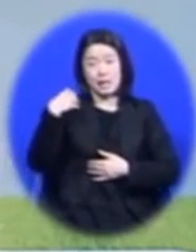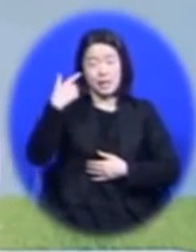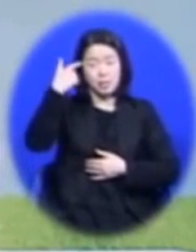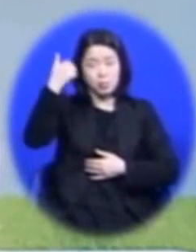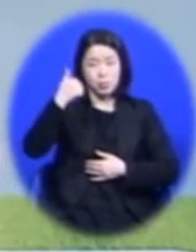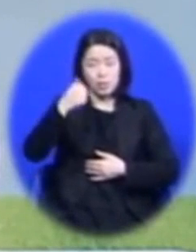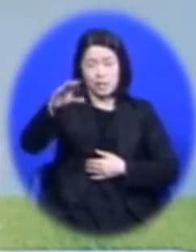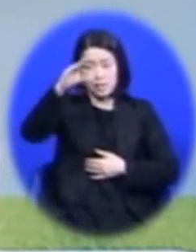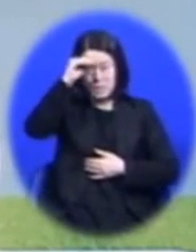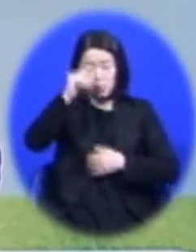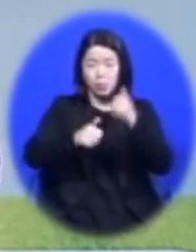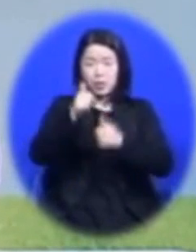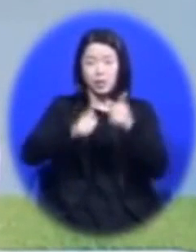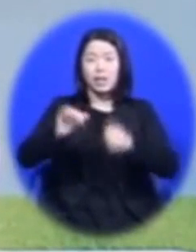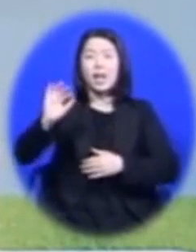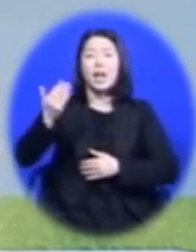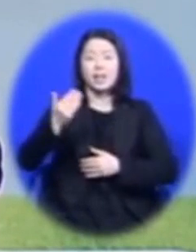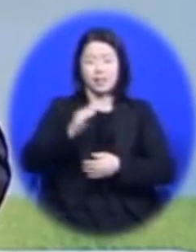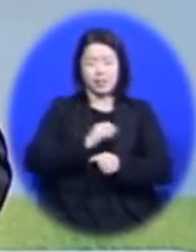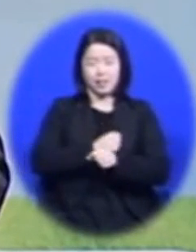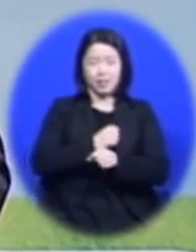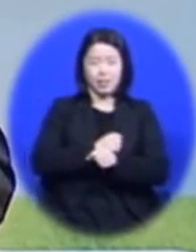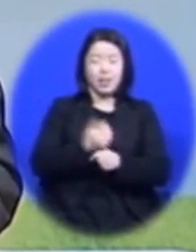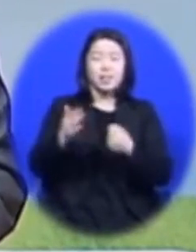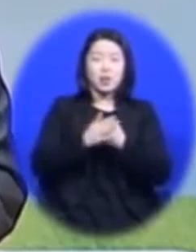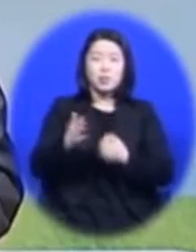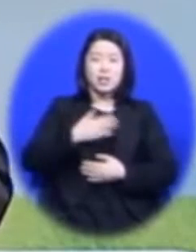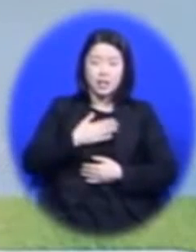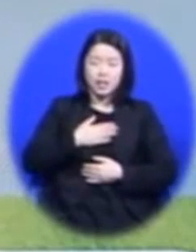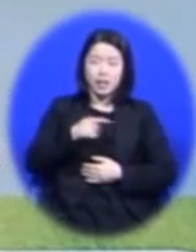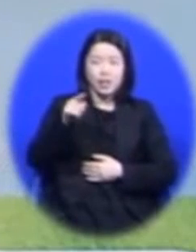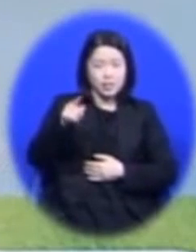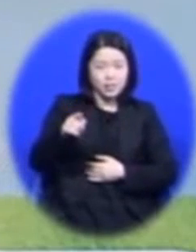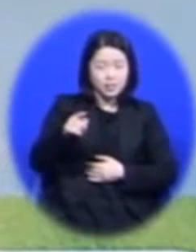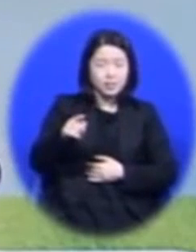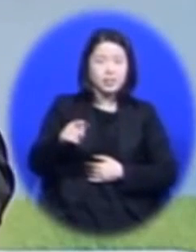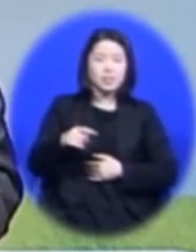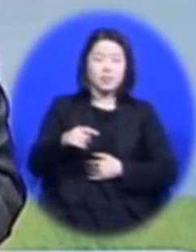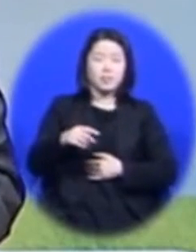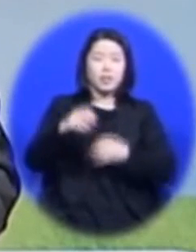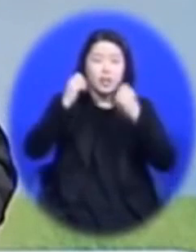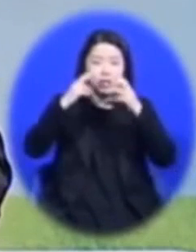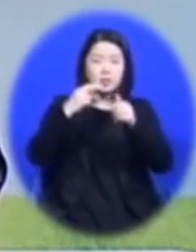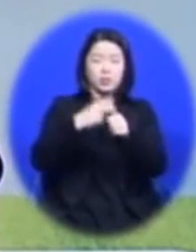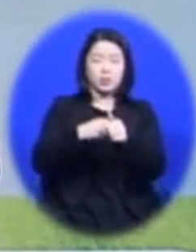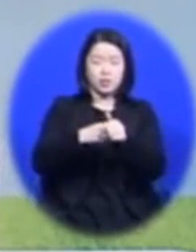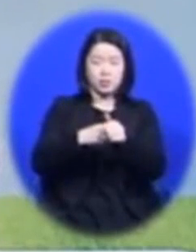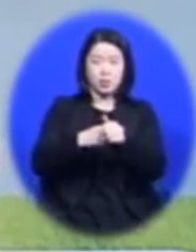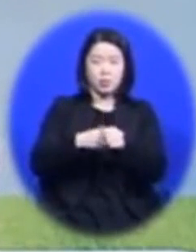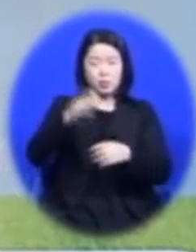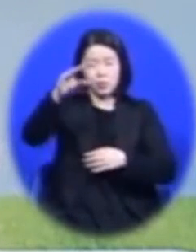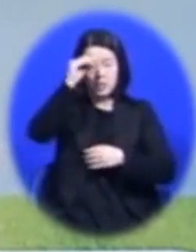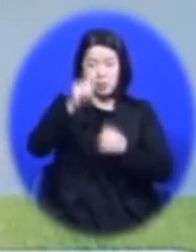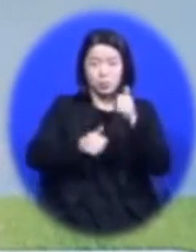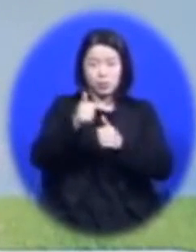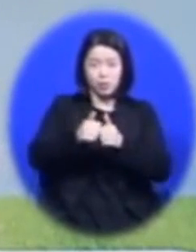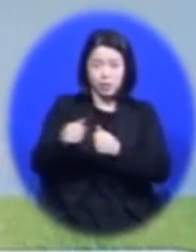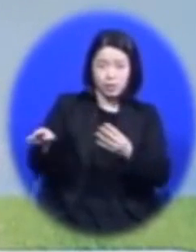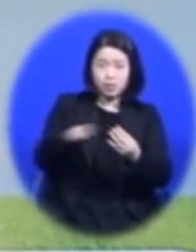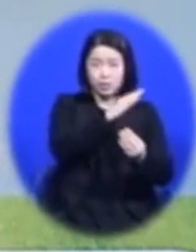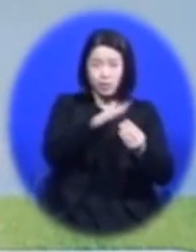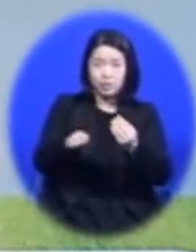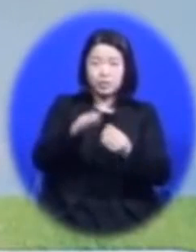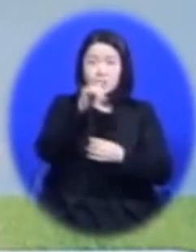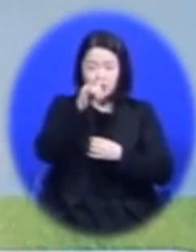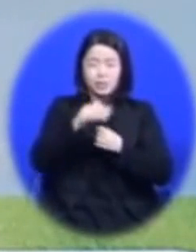시범 경기를 해야 된다. 그래서 제가 그 양영자 선교사님과 시범 경기를 했지 않았습니까?